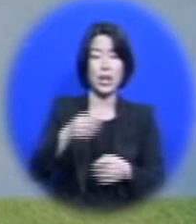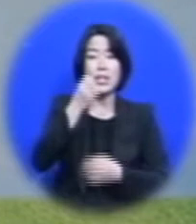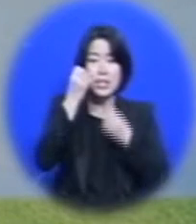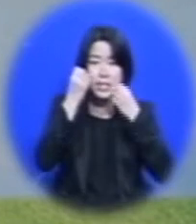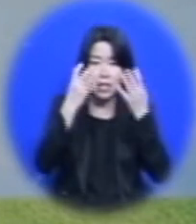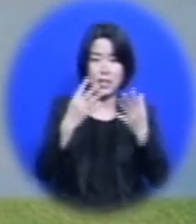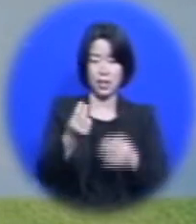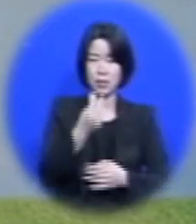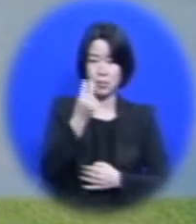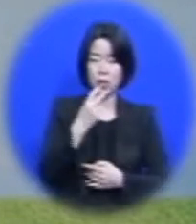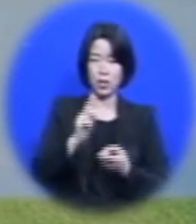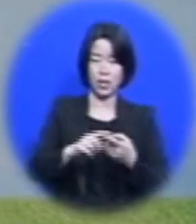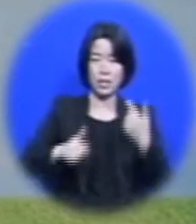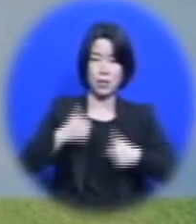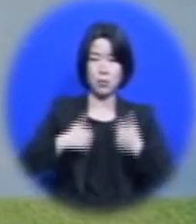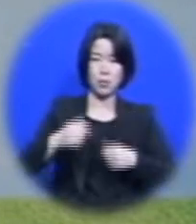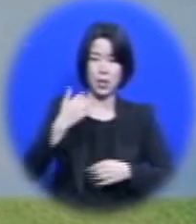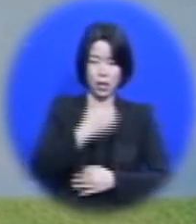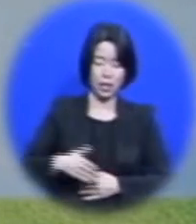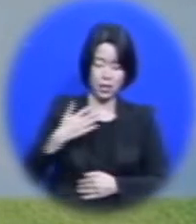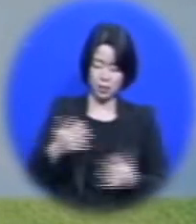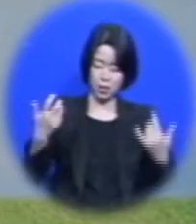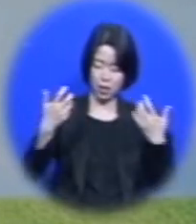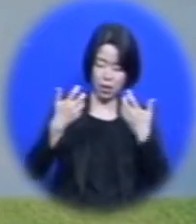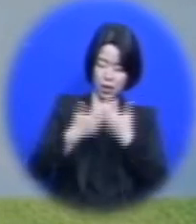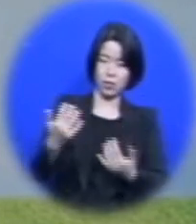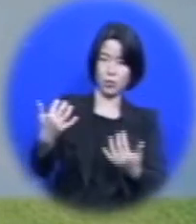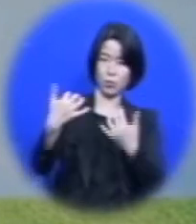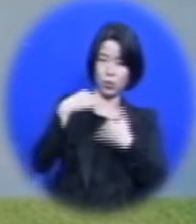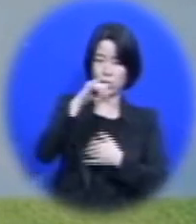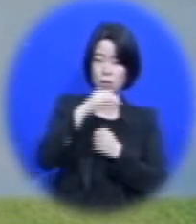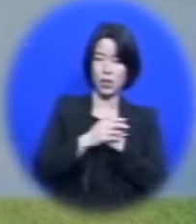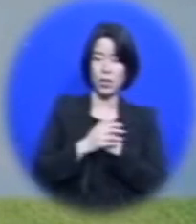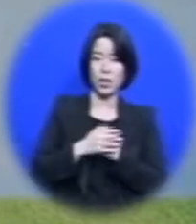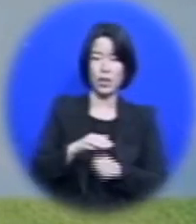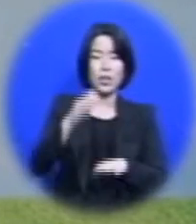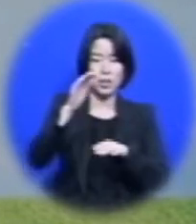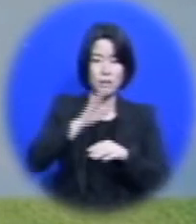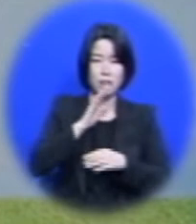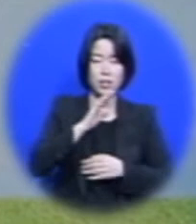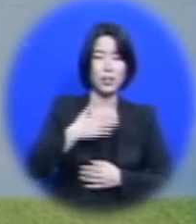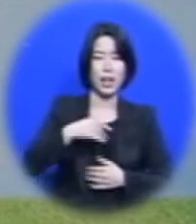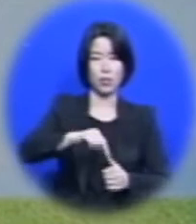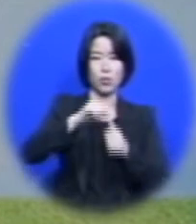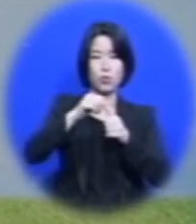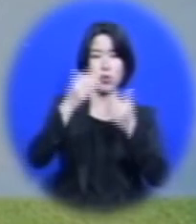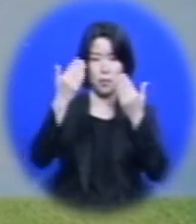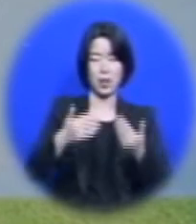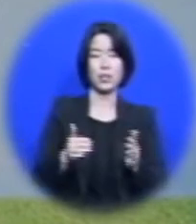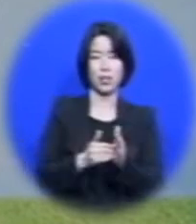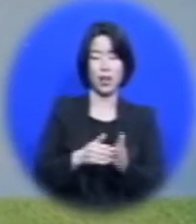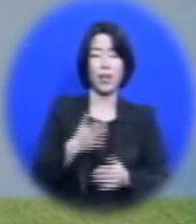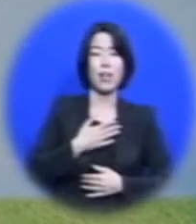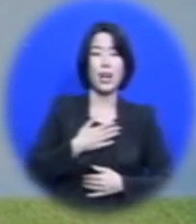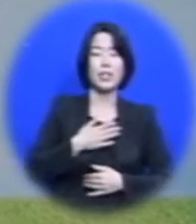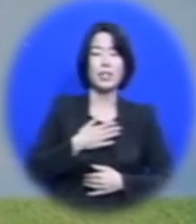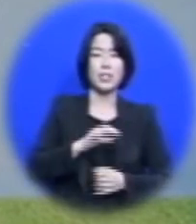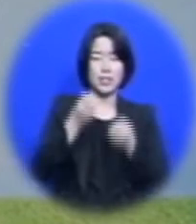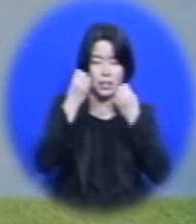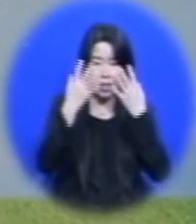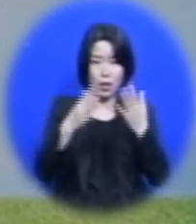기쁨이 가슴 가득 물밀듯 밀려왔다. 드디어 나는 구원을 받은 것이다. 그리고 나는 새로운